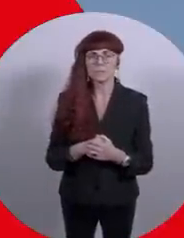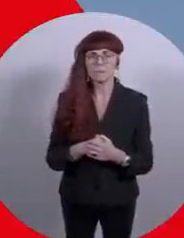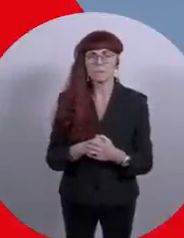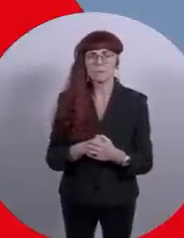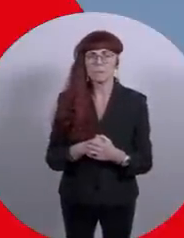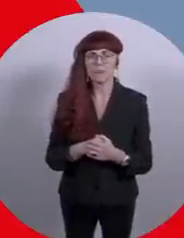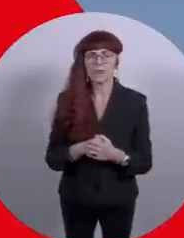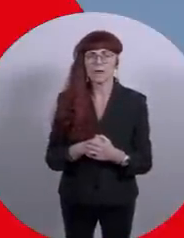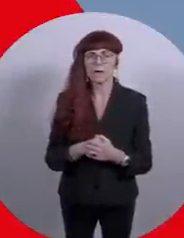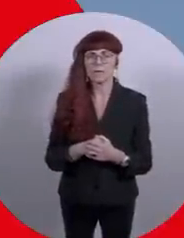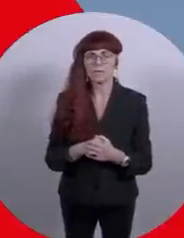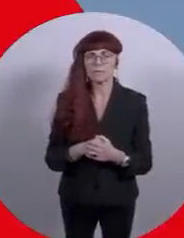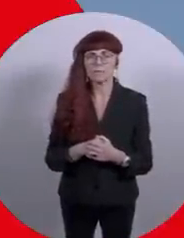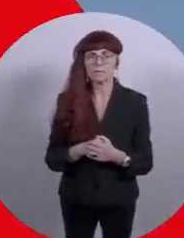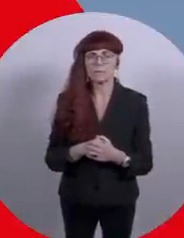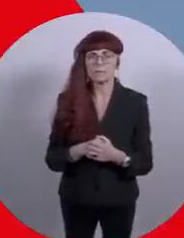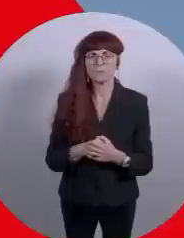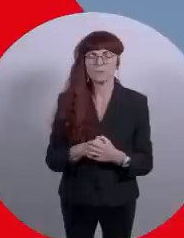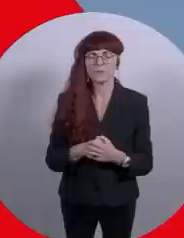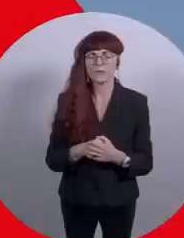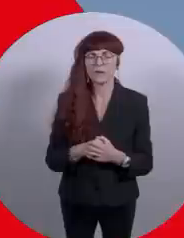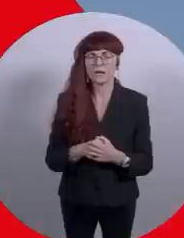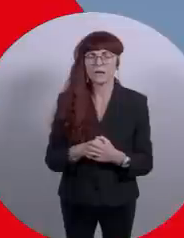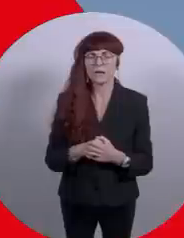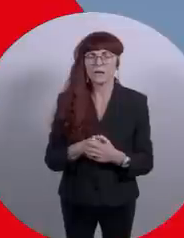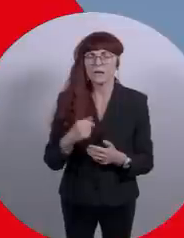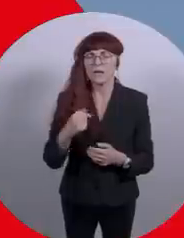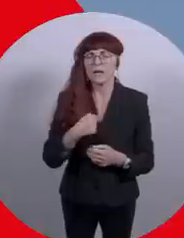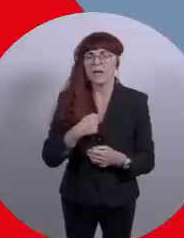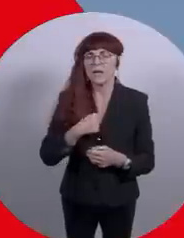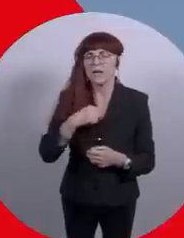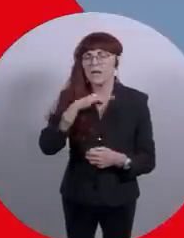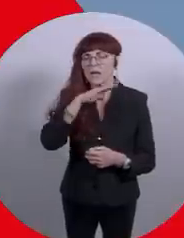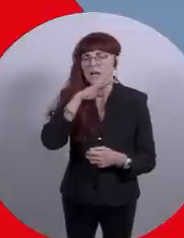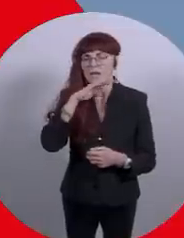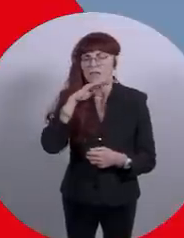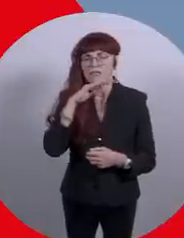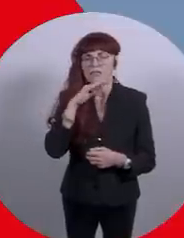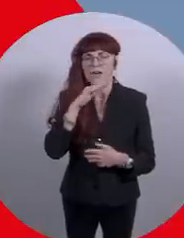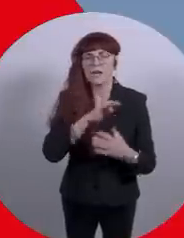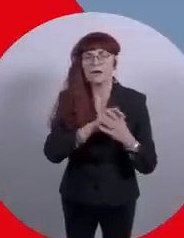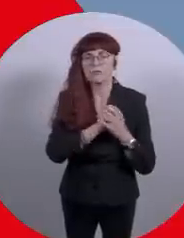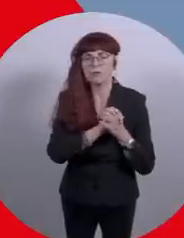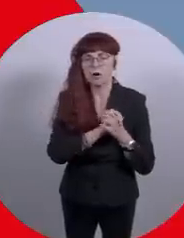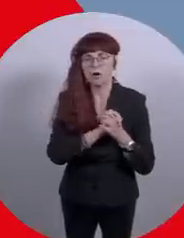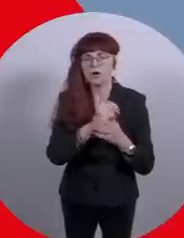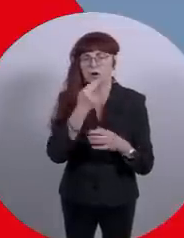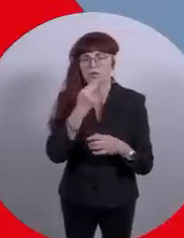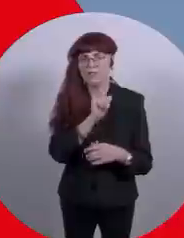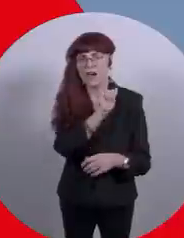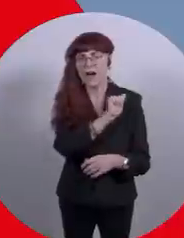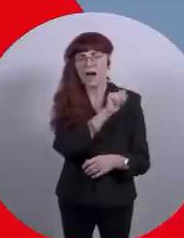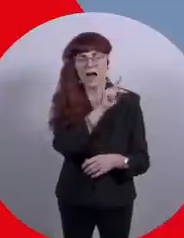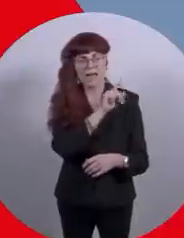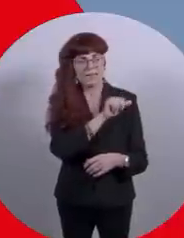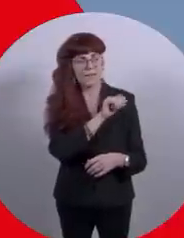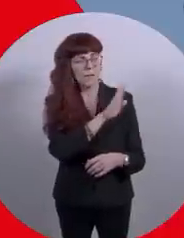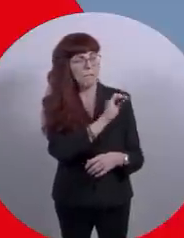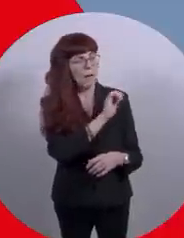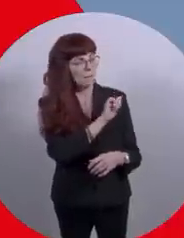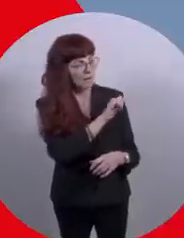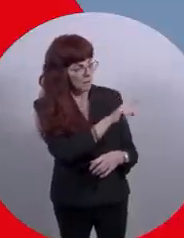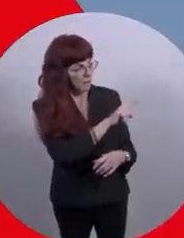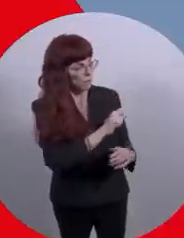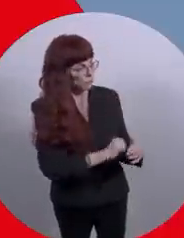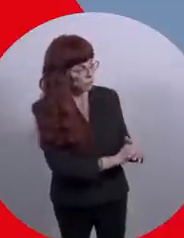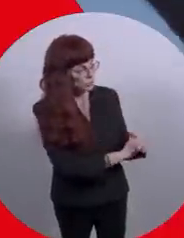ich habe nämlich unglaublich viele Freundinnen und Freunde die auch den an die Pablo unterstützt und ich schätze auch hin persönlich ich